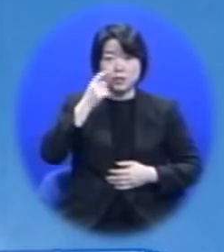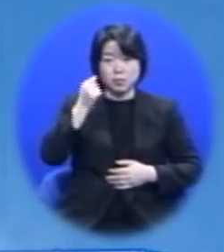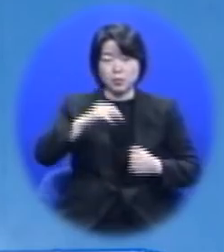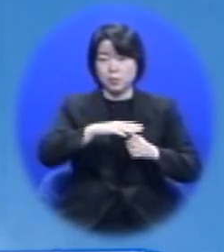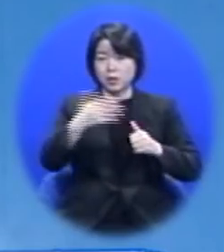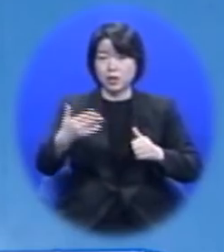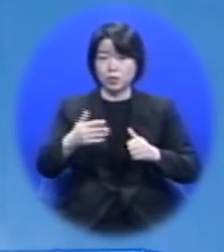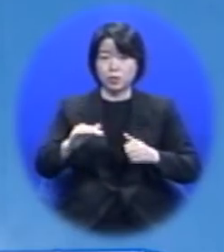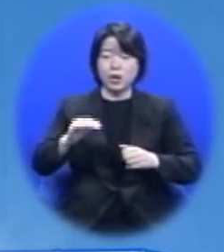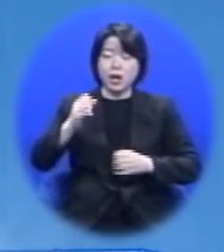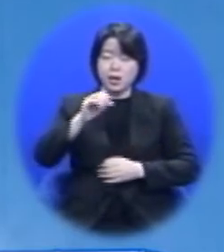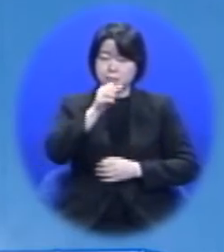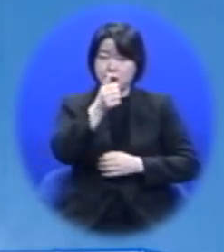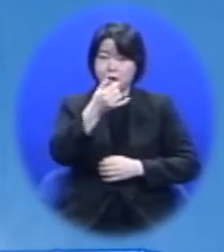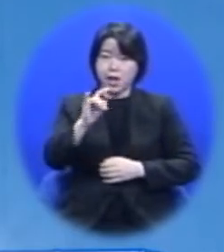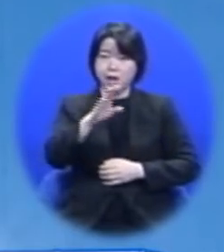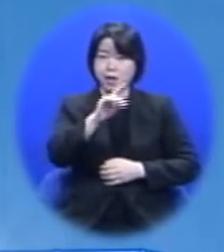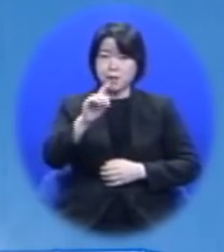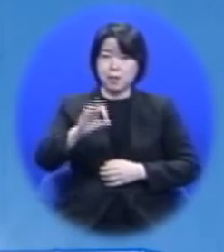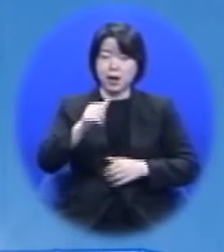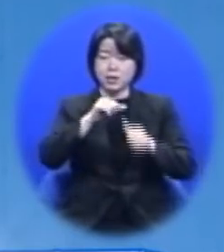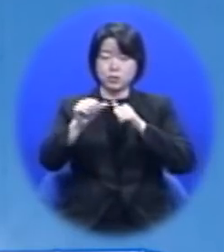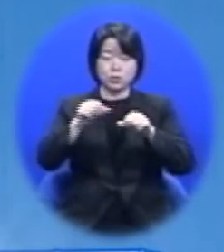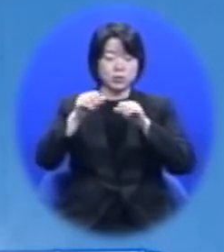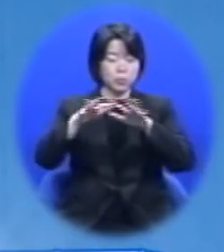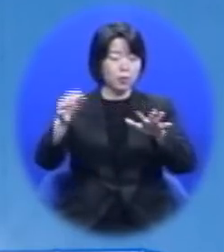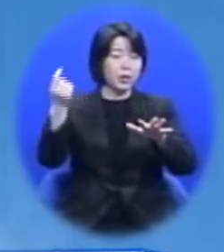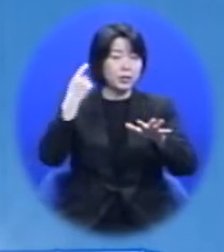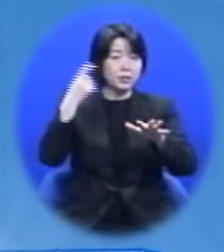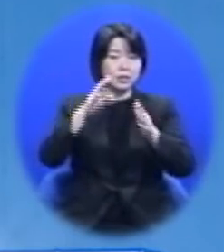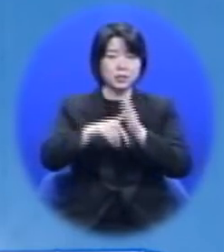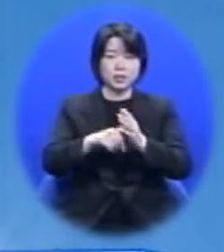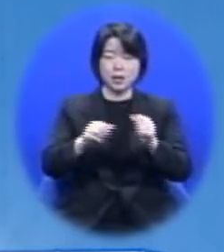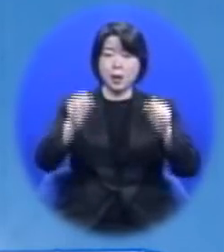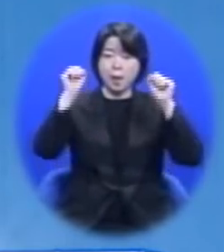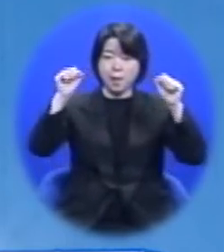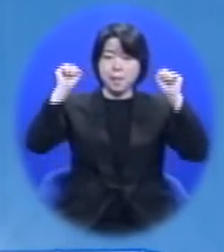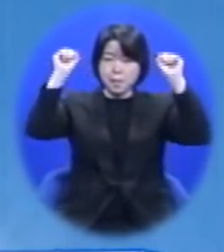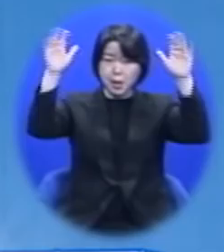해방이다 라는 소식이 들렸을 때 온 국민이 만세!